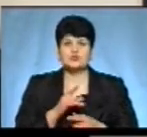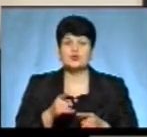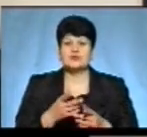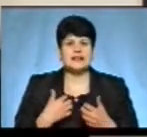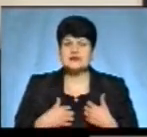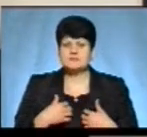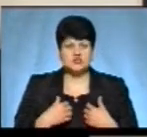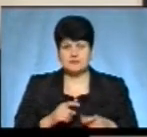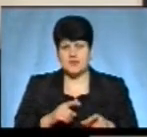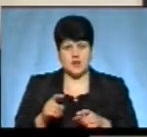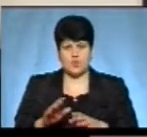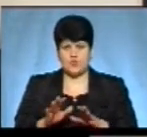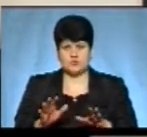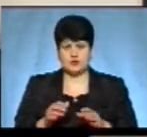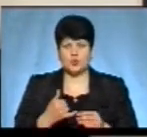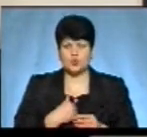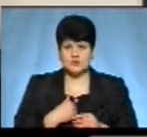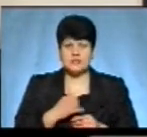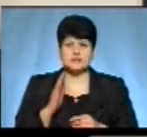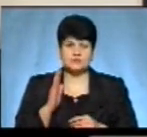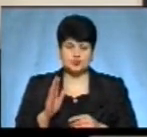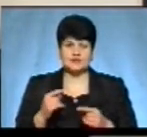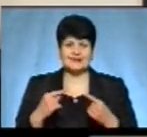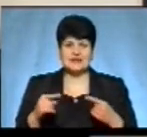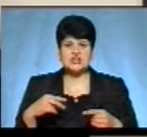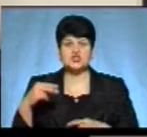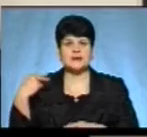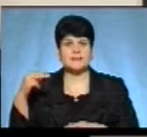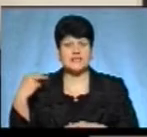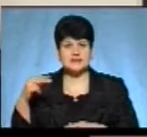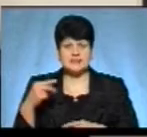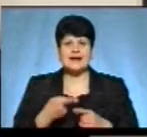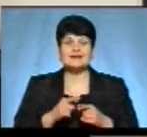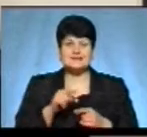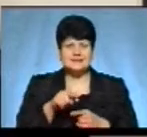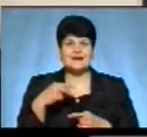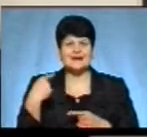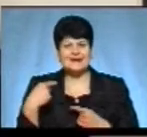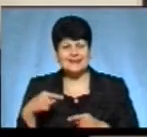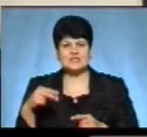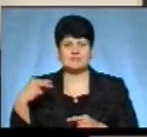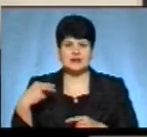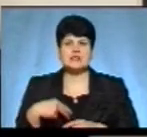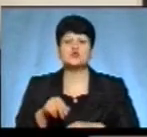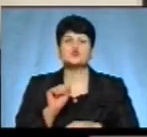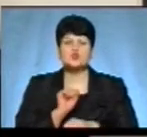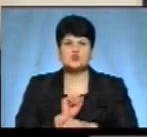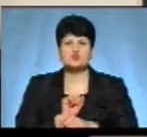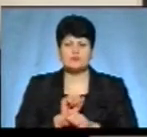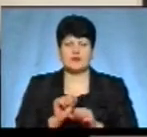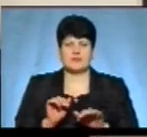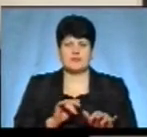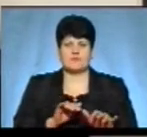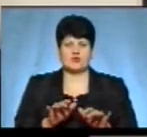спішіть переходити, у нас буде інший президент, і оцей інший президент ніби може зупинити